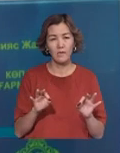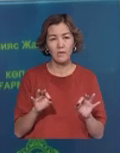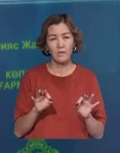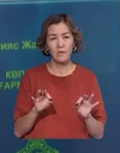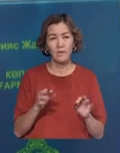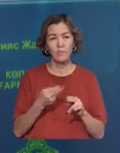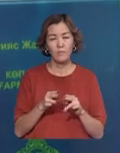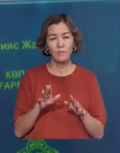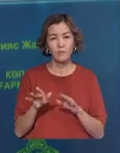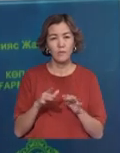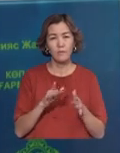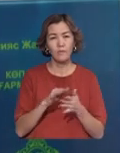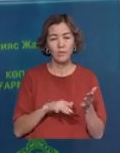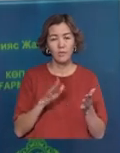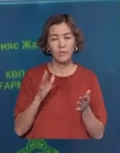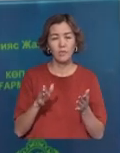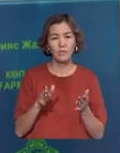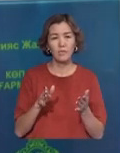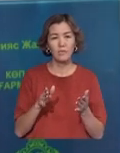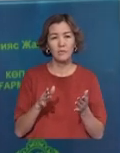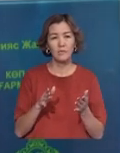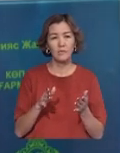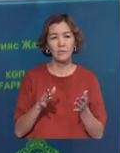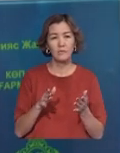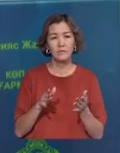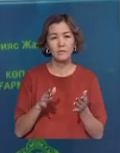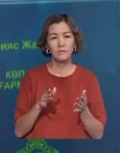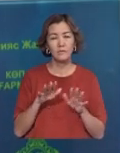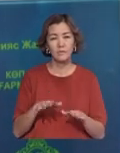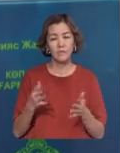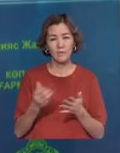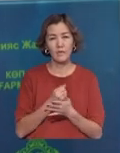пусть это мероприятие постоянно будет продолжать, ну, место свое находить.